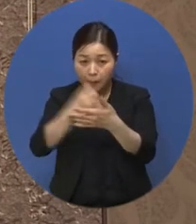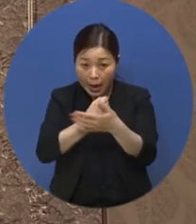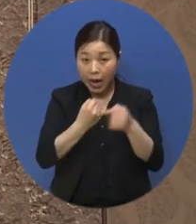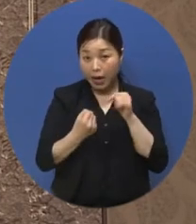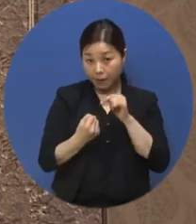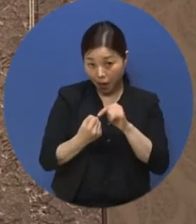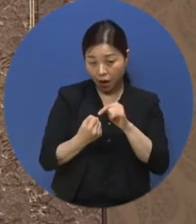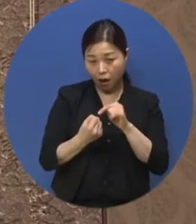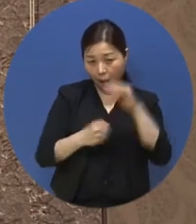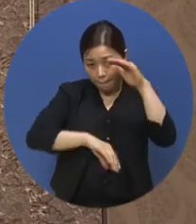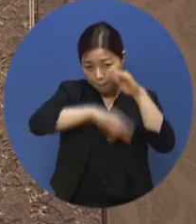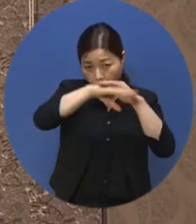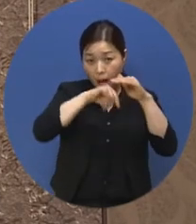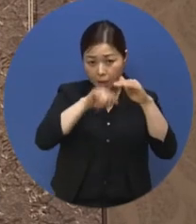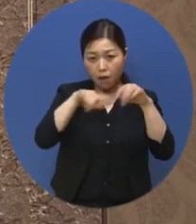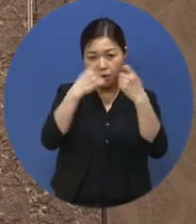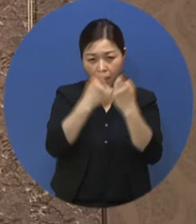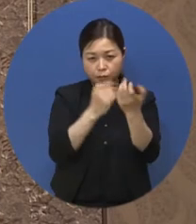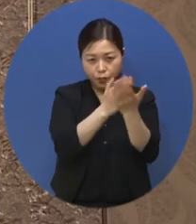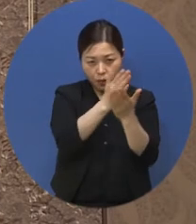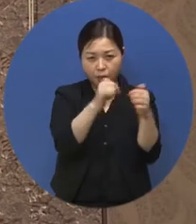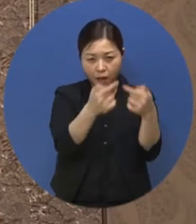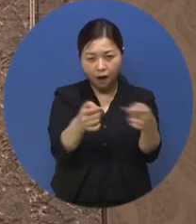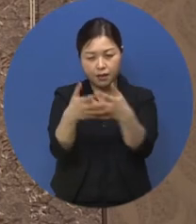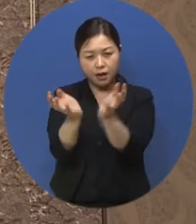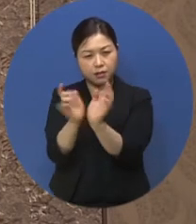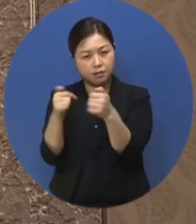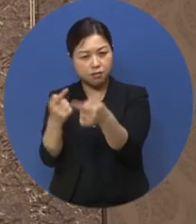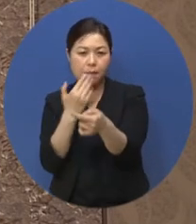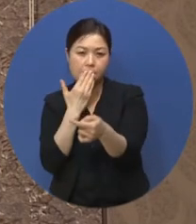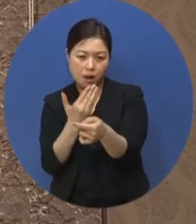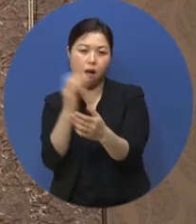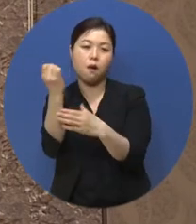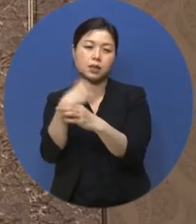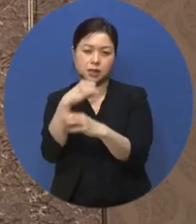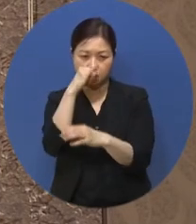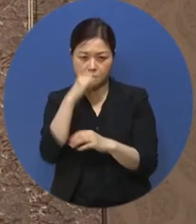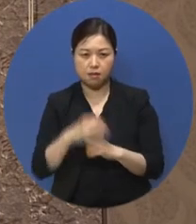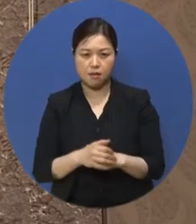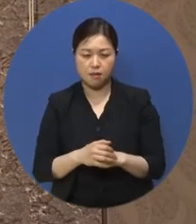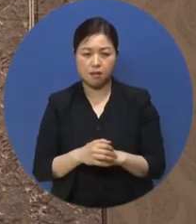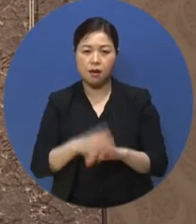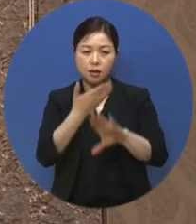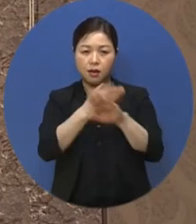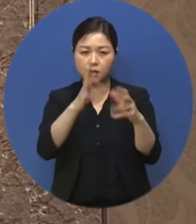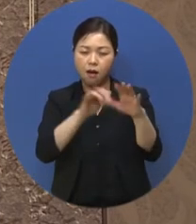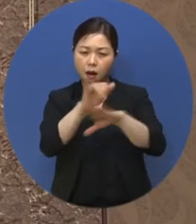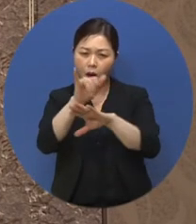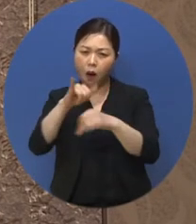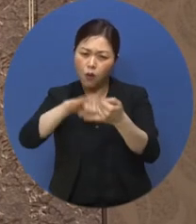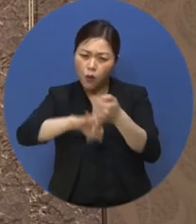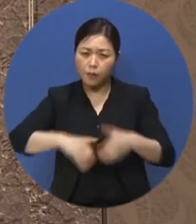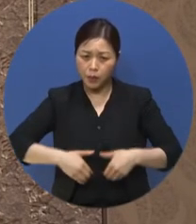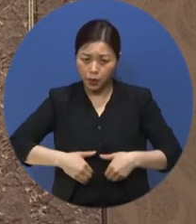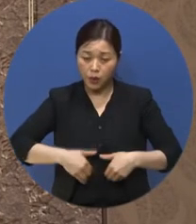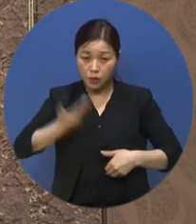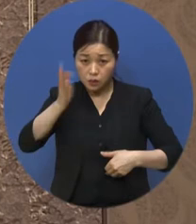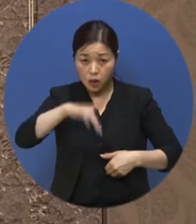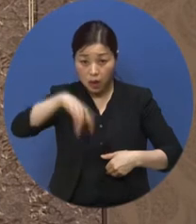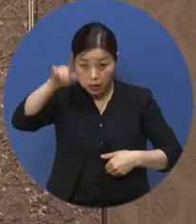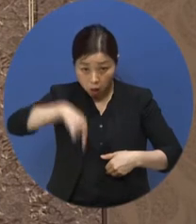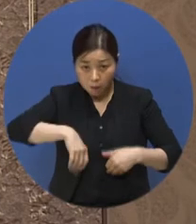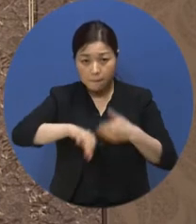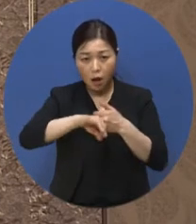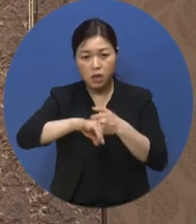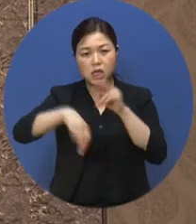그 사람이 뭐 개인 종목을 나가든 단체 종목을 나갈 수 있다. 그러니까 네. 외국으로 안 나갈 수는 없는데 나갔다 들어오면 2주 격리를